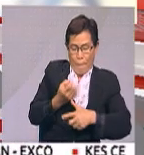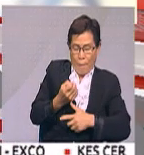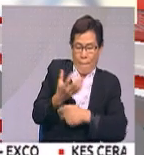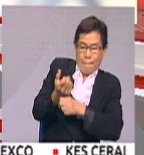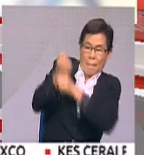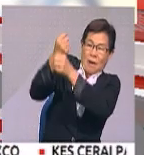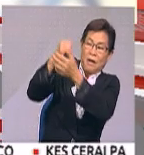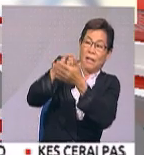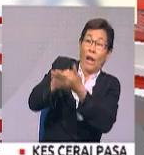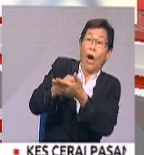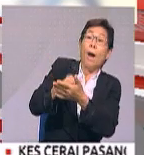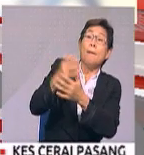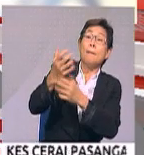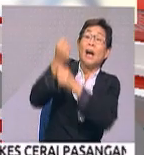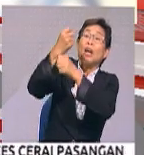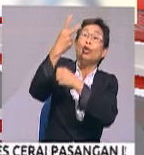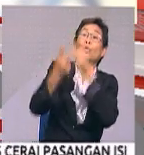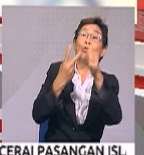dimenanginya 2 tahun lalu.